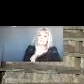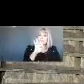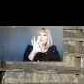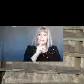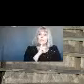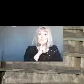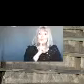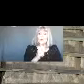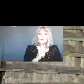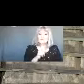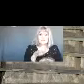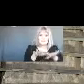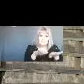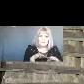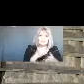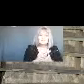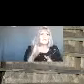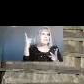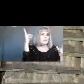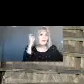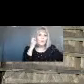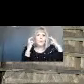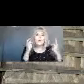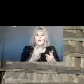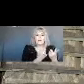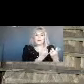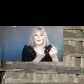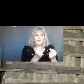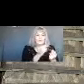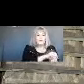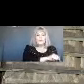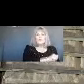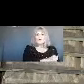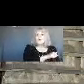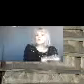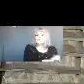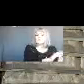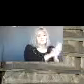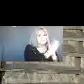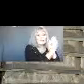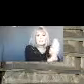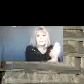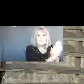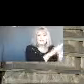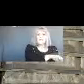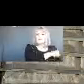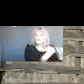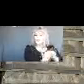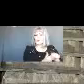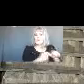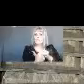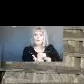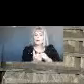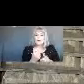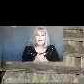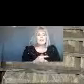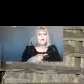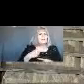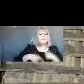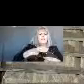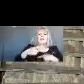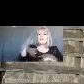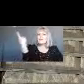3000 mense het Petrus' boodskap geglo. Hulle is gedoop. Hulle het deel geword van hierdie groep